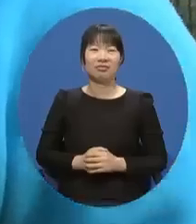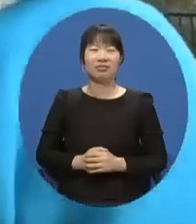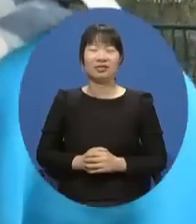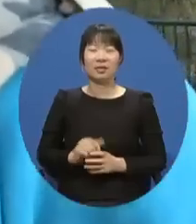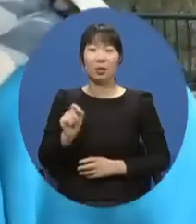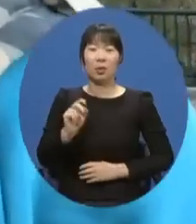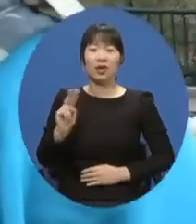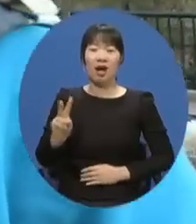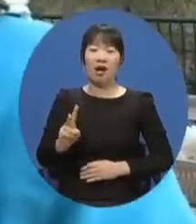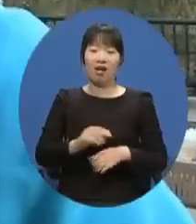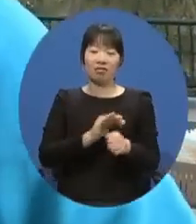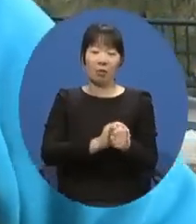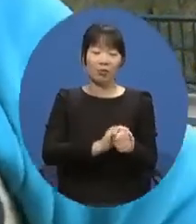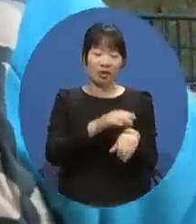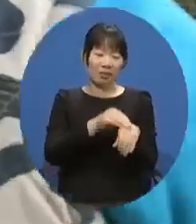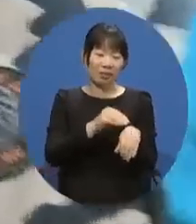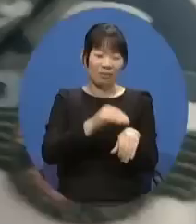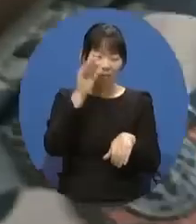고야, 거북이 만져보니까 어때요?